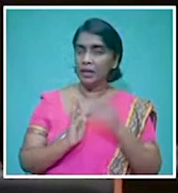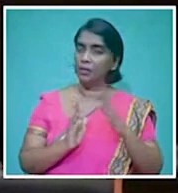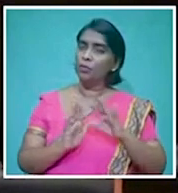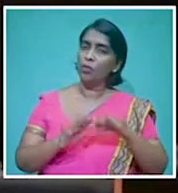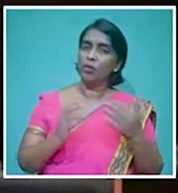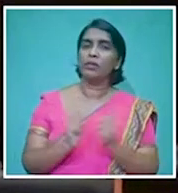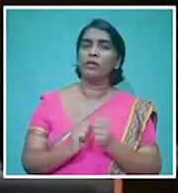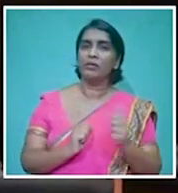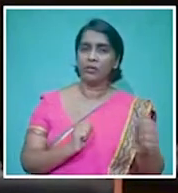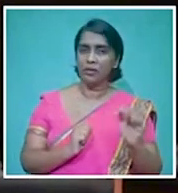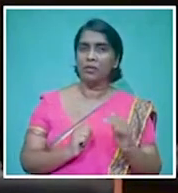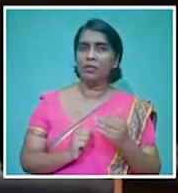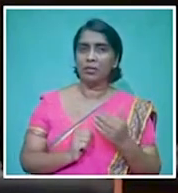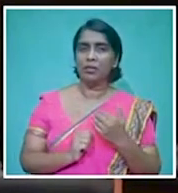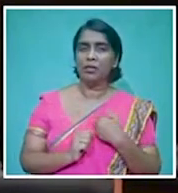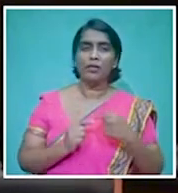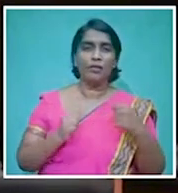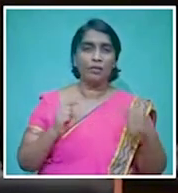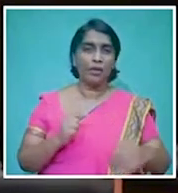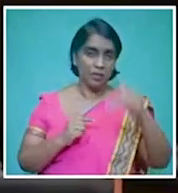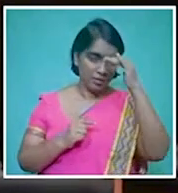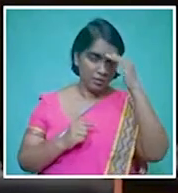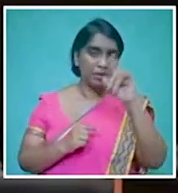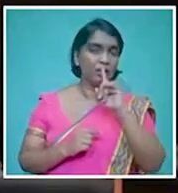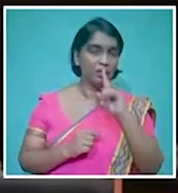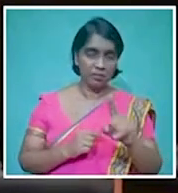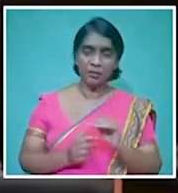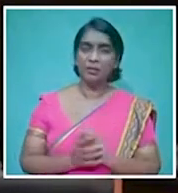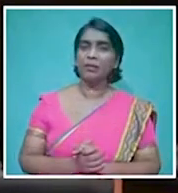කරන්න මං මේ විපක්ෂ නායකතුමා කියලා තුනක් මං මේ